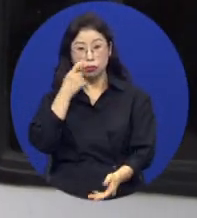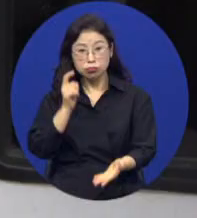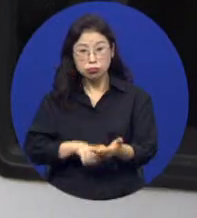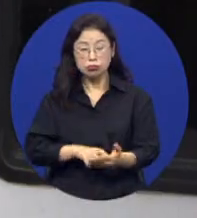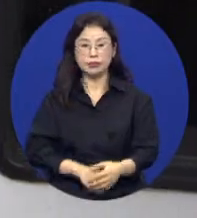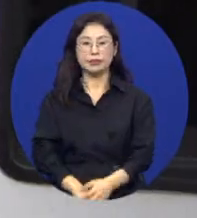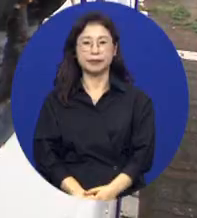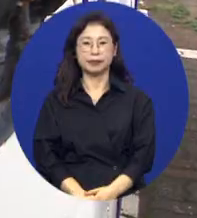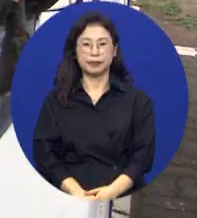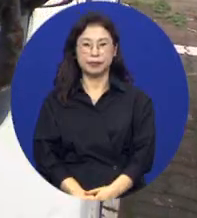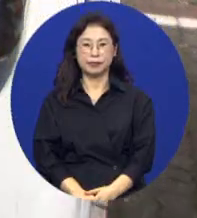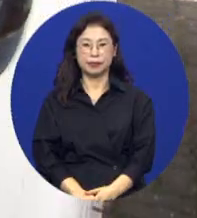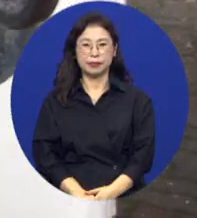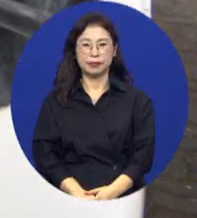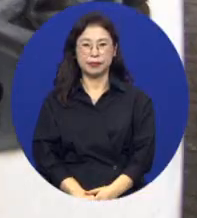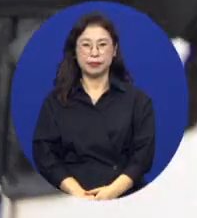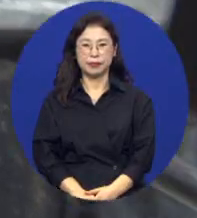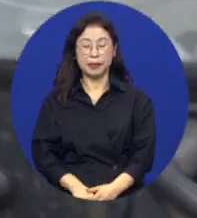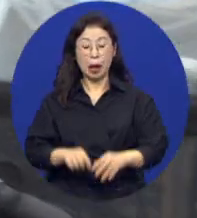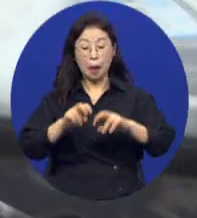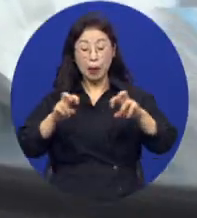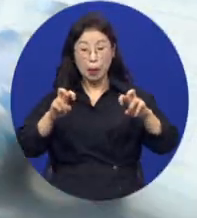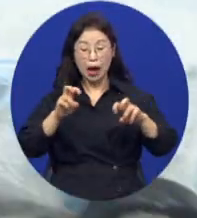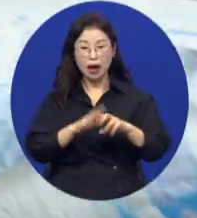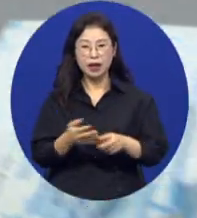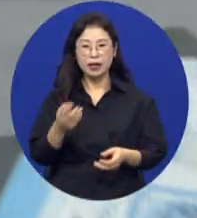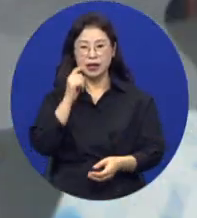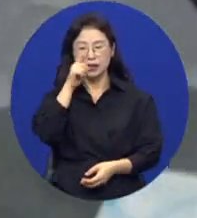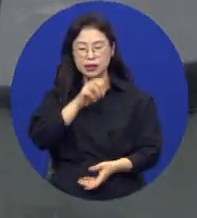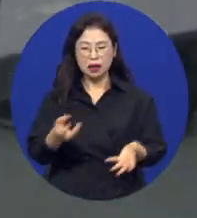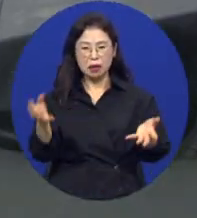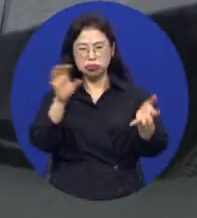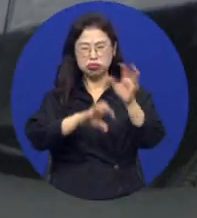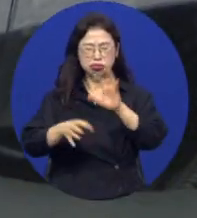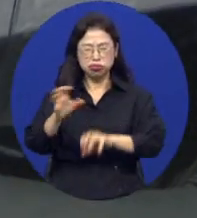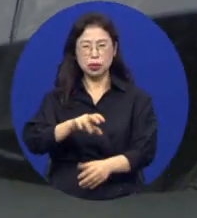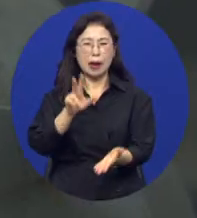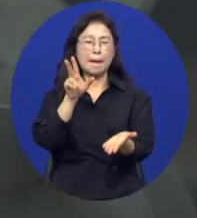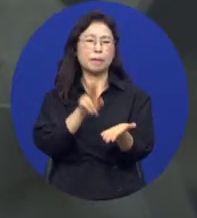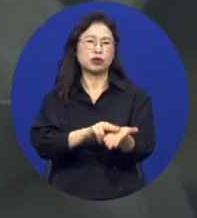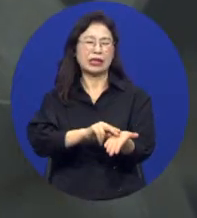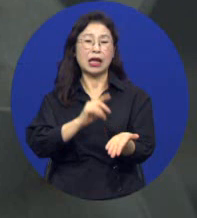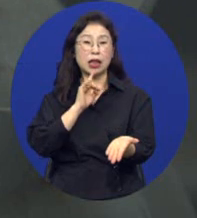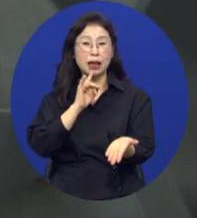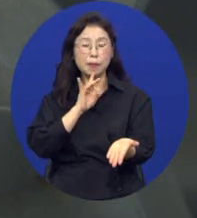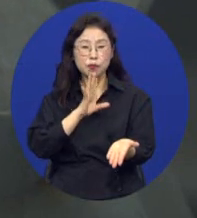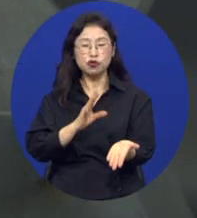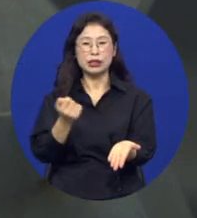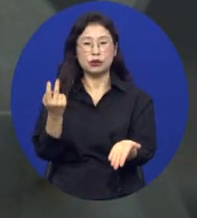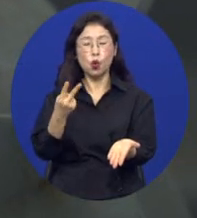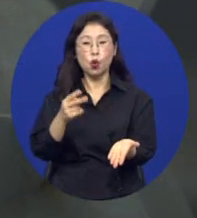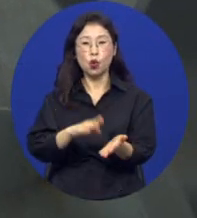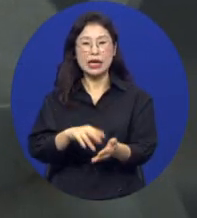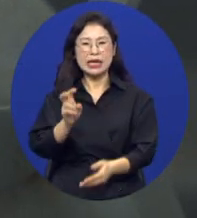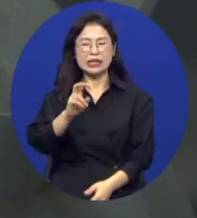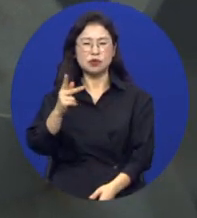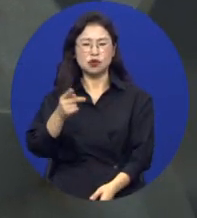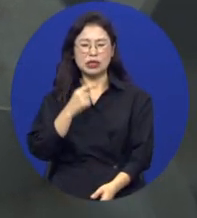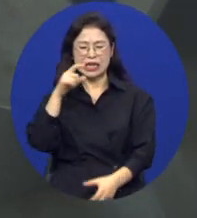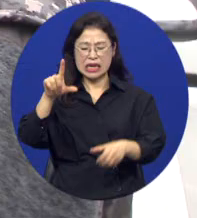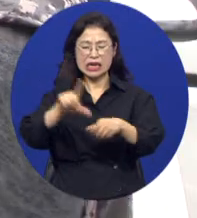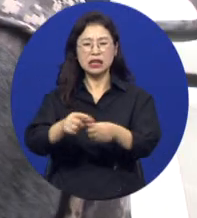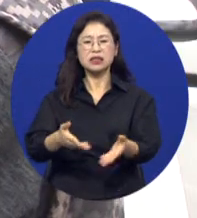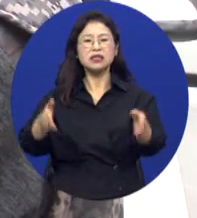있습니다 좀 더 살펴보자 쓰레기는 걱정할게 아닙니다 20kg짜리 가스통까지